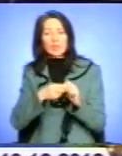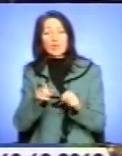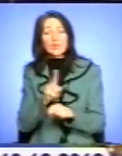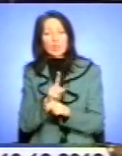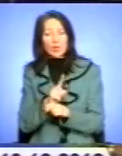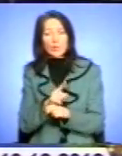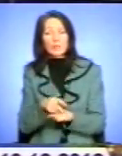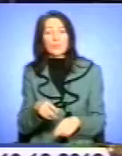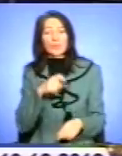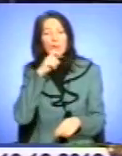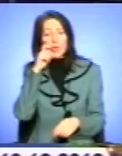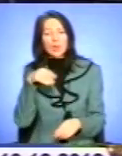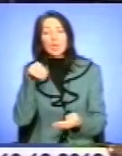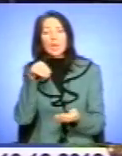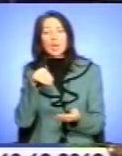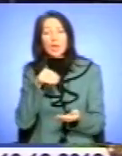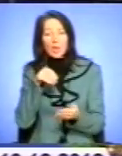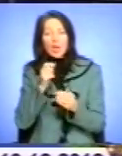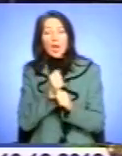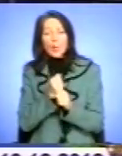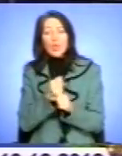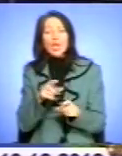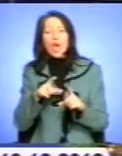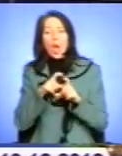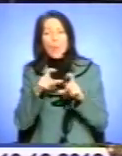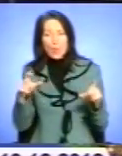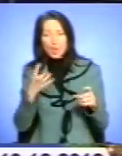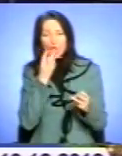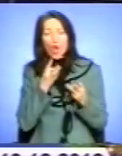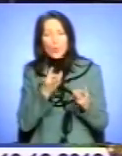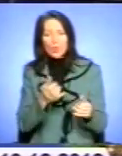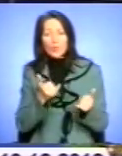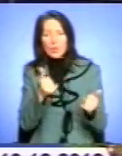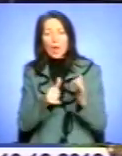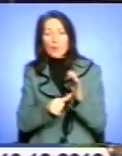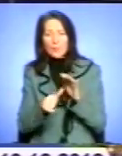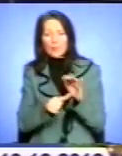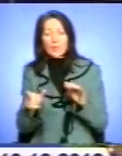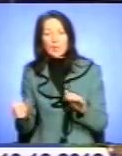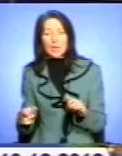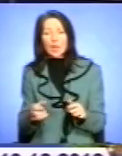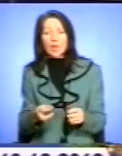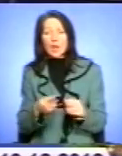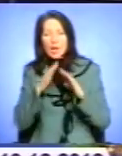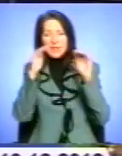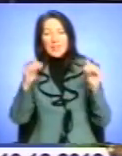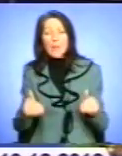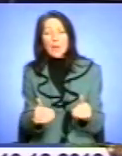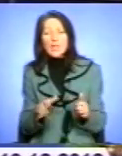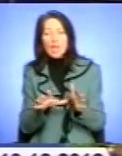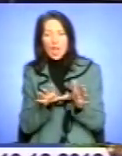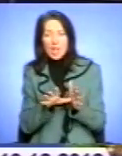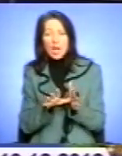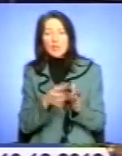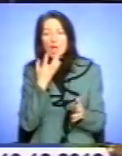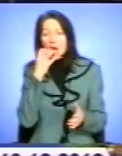В Україні встановлюють пункти обігріву для безпритульних. Намети з теплогенераторами, гарячим чаєм та продуктами